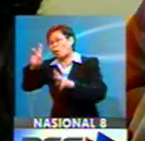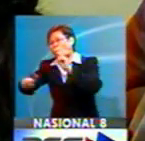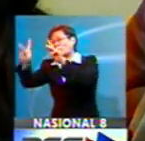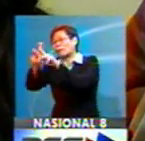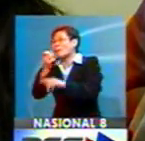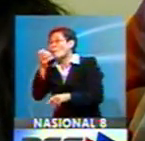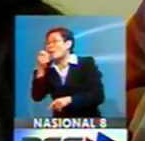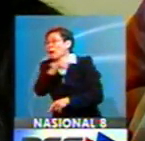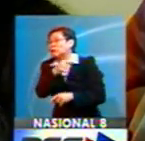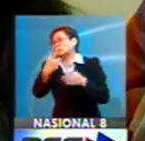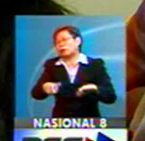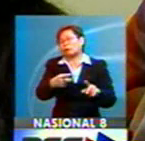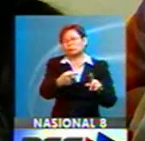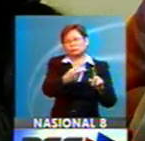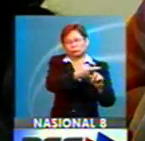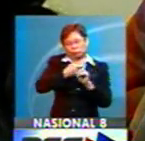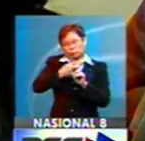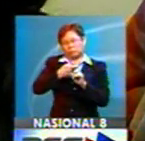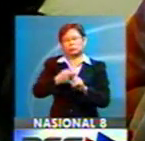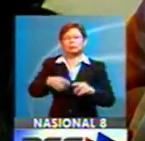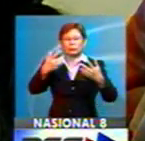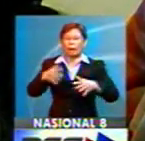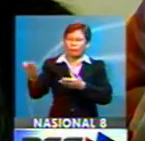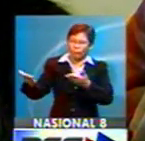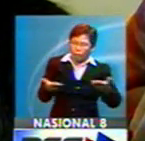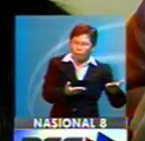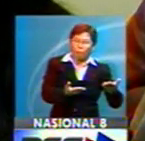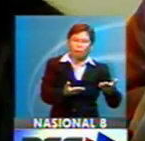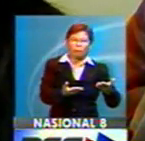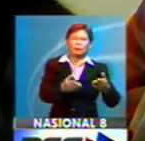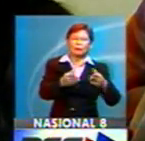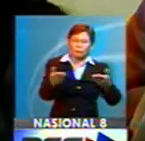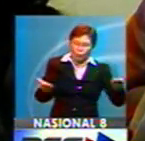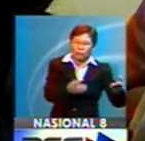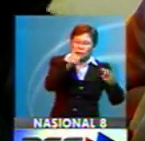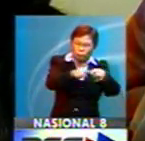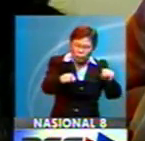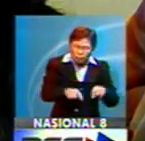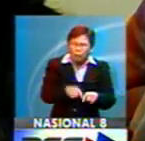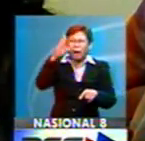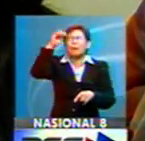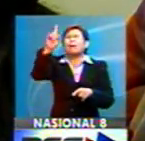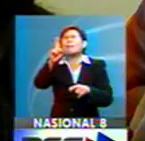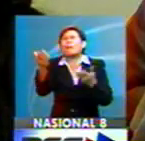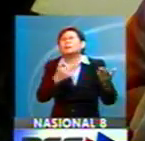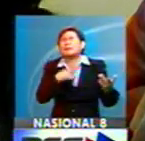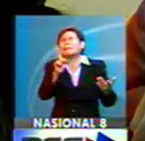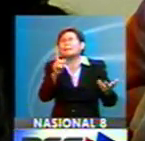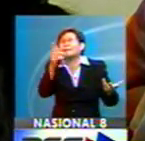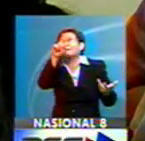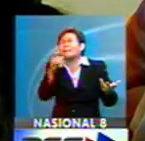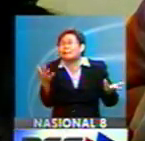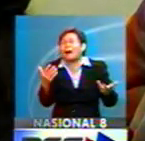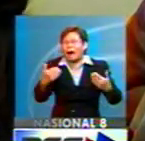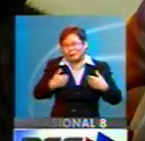nak dia nak tolong lah. Lepas tu dia pun bawa saya pergi lah satu tempat. Saya kata abang nak bawa saya pergi mana? Lepas tu dia